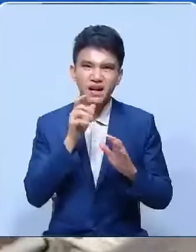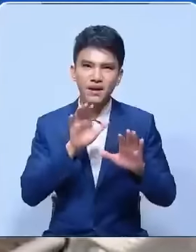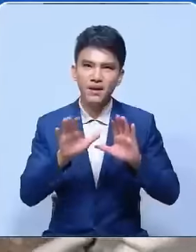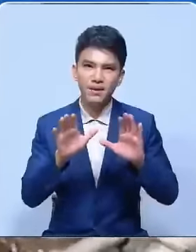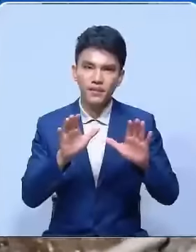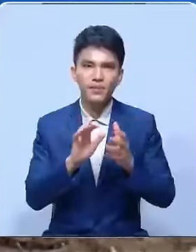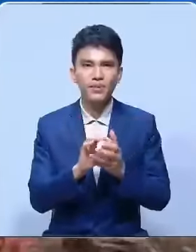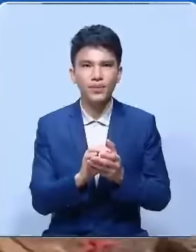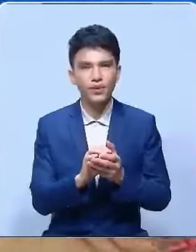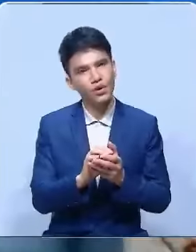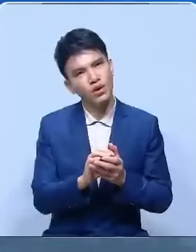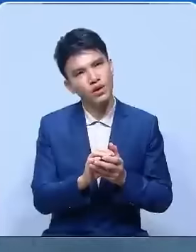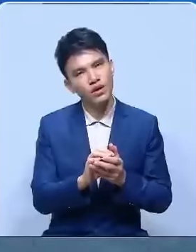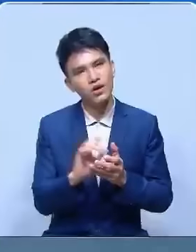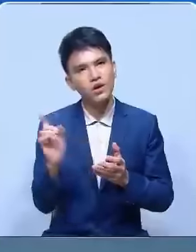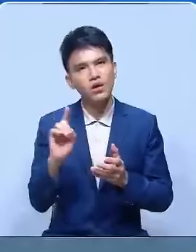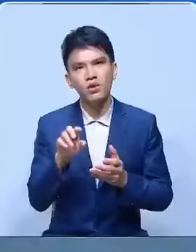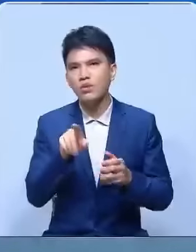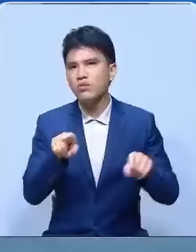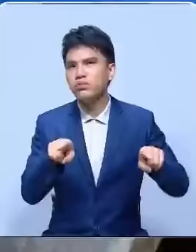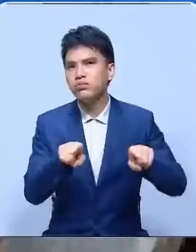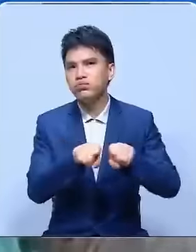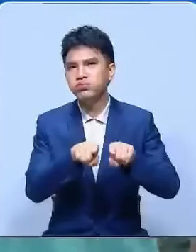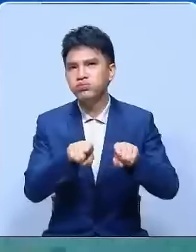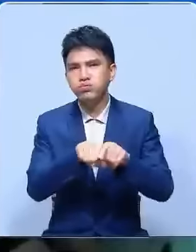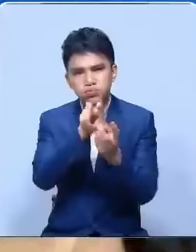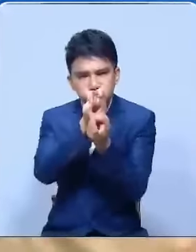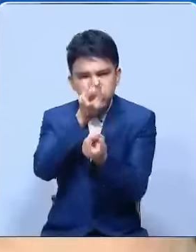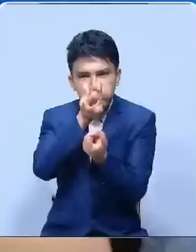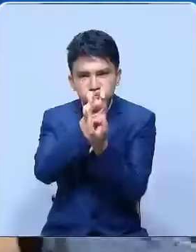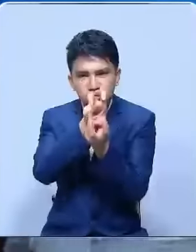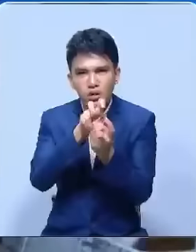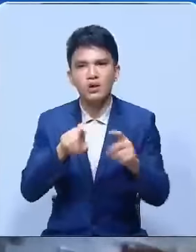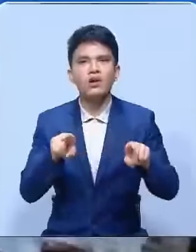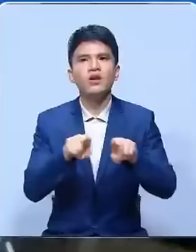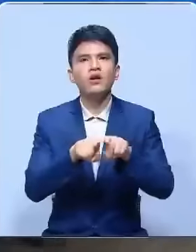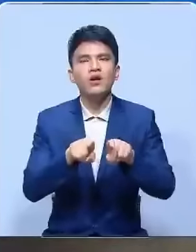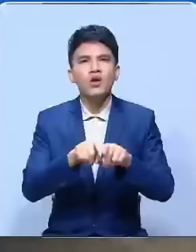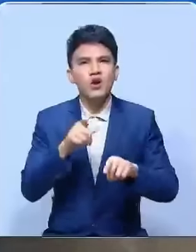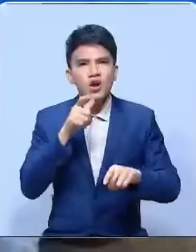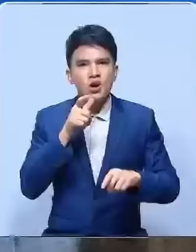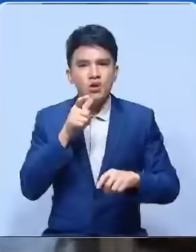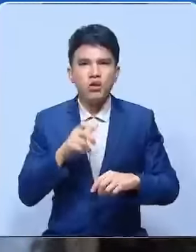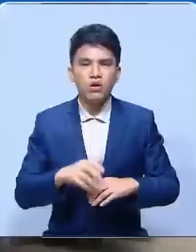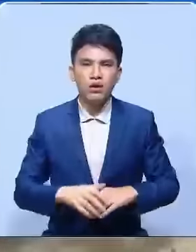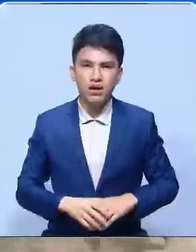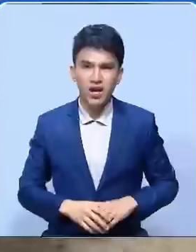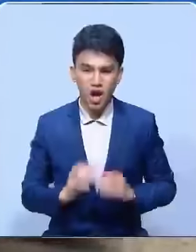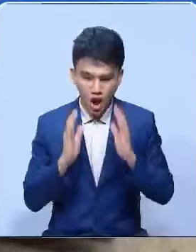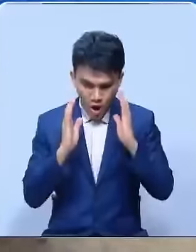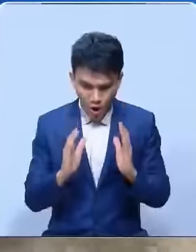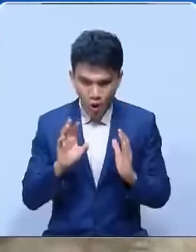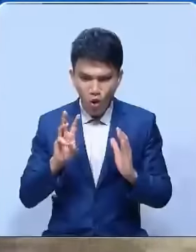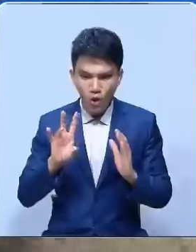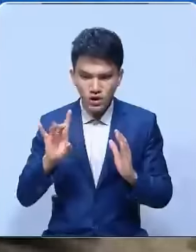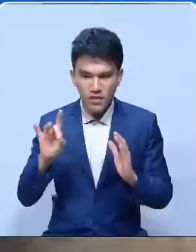คือมันก็เหมือนตัวอะไรนะคือมันใหญ่อ่ะ ฮิปโป เลยอ่ะเออ มองเผินเหมือนฮิปโปเลย ต้องใช้คนเนี่ย